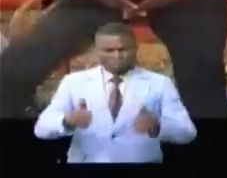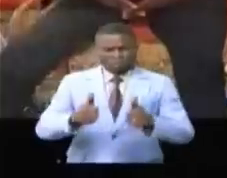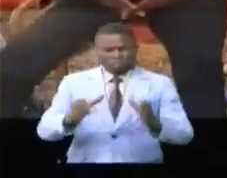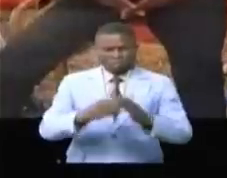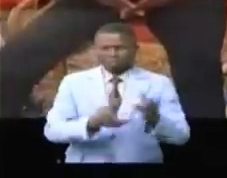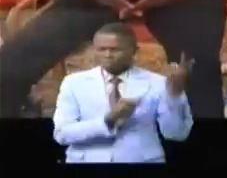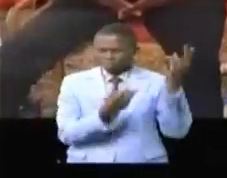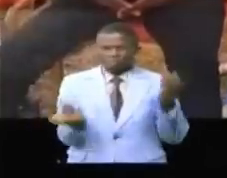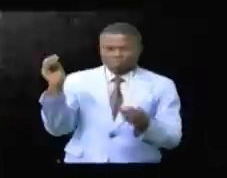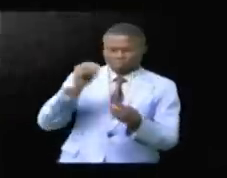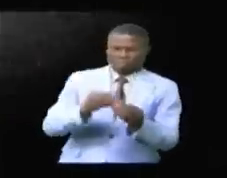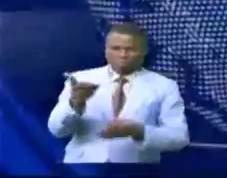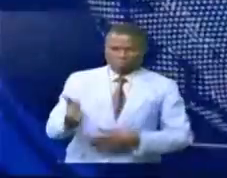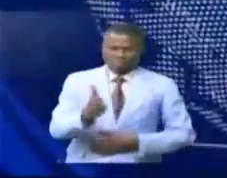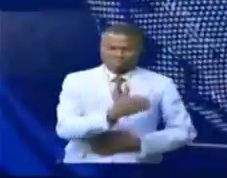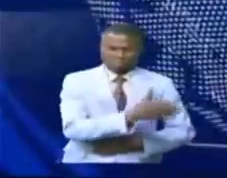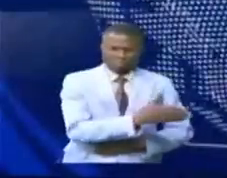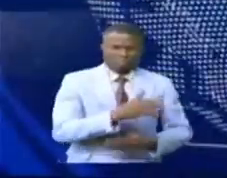valeur ajoutée.